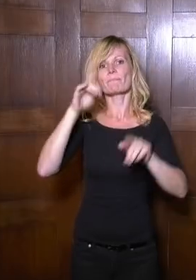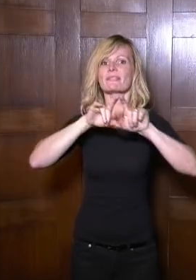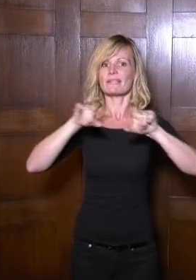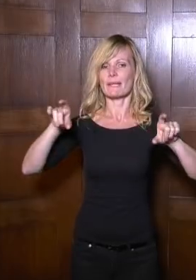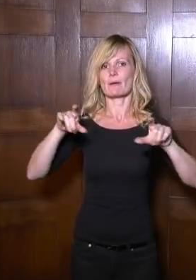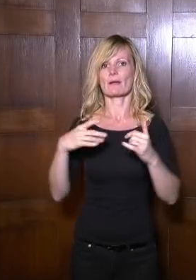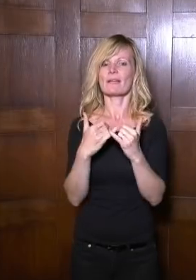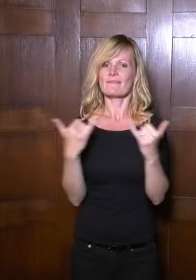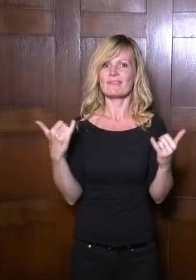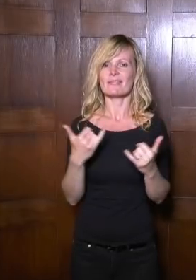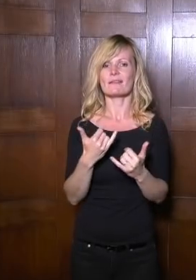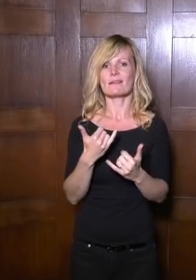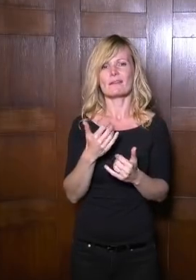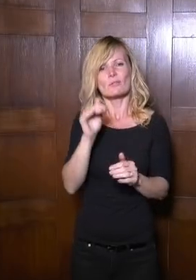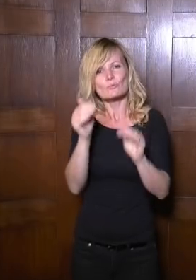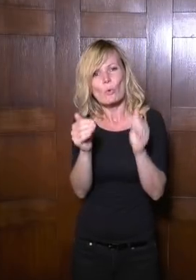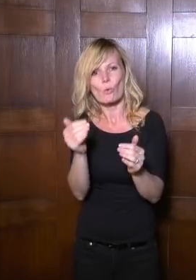wie bleiben wir bei Trost?